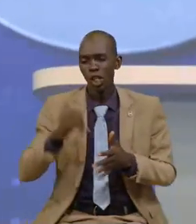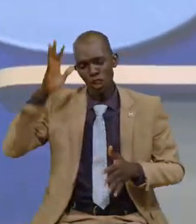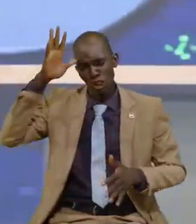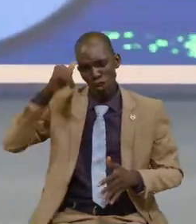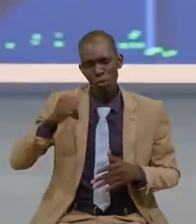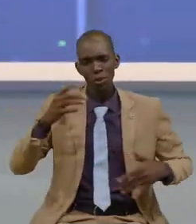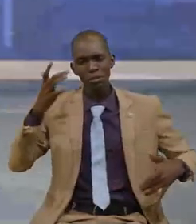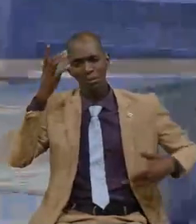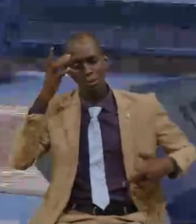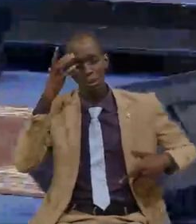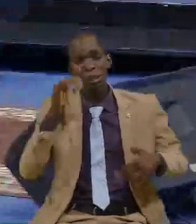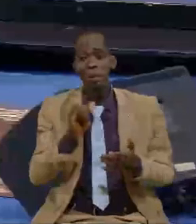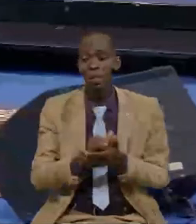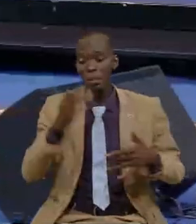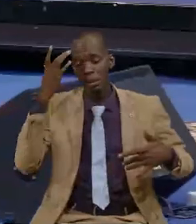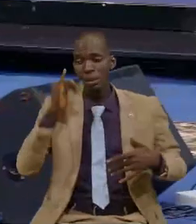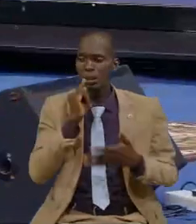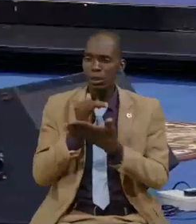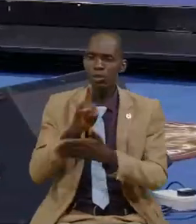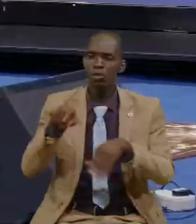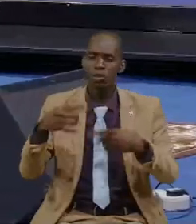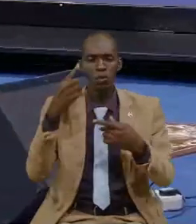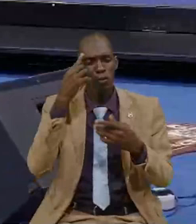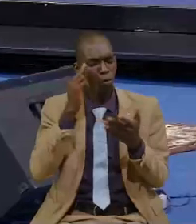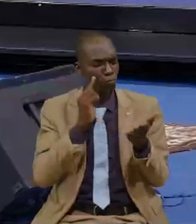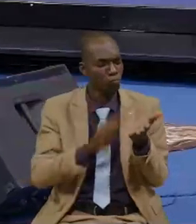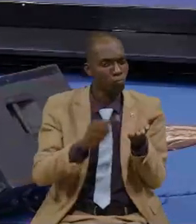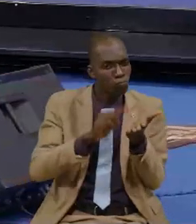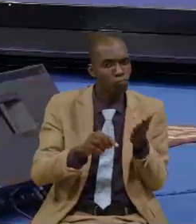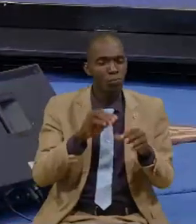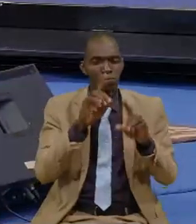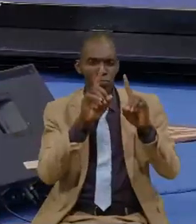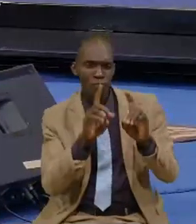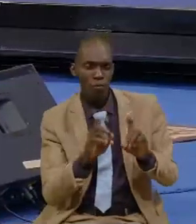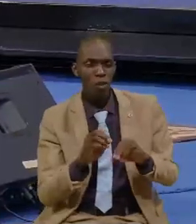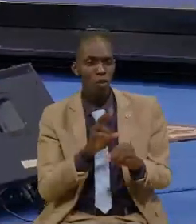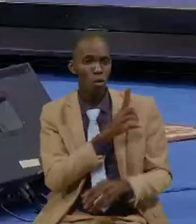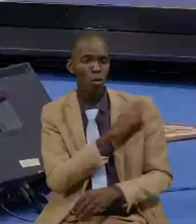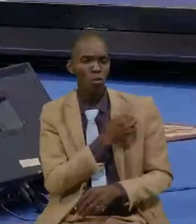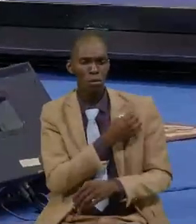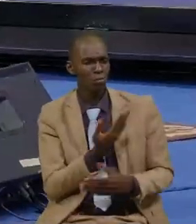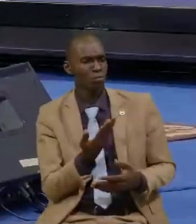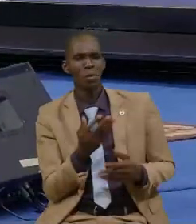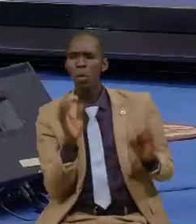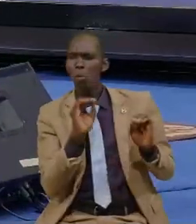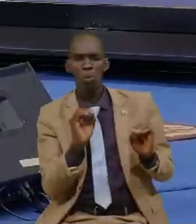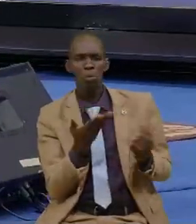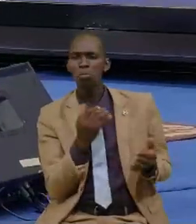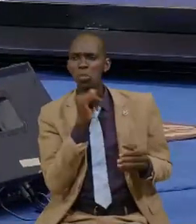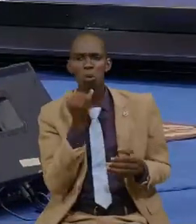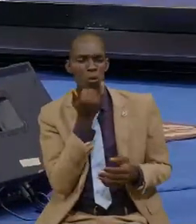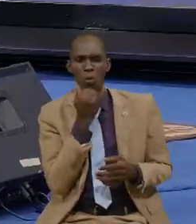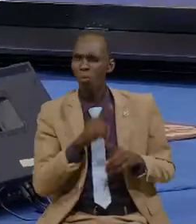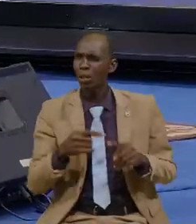incurable. La maladie incurable là était là. Vous êtes allé faire un bilan de santé. On dit, on ne peut rien